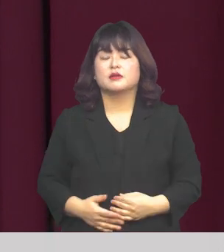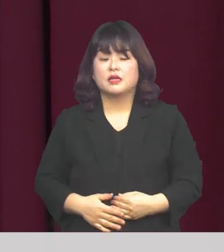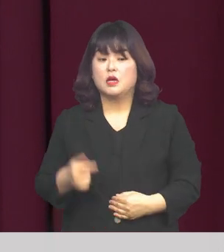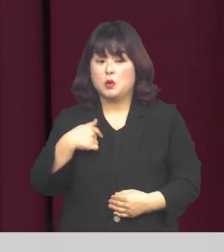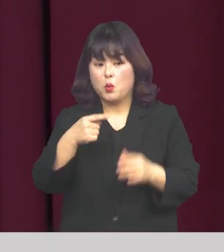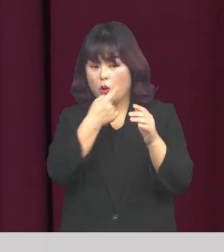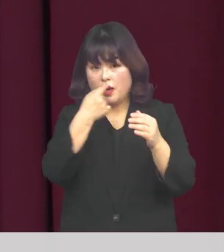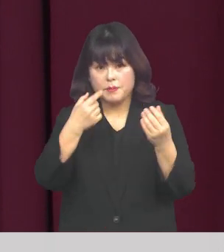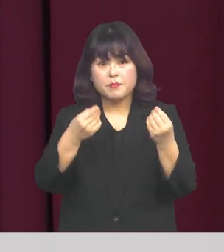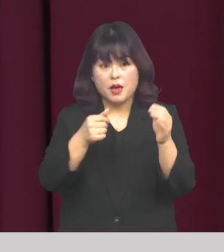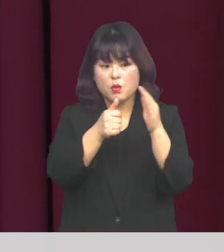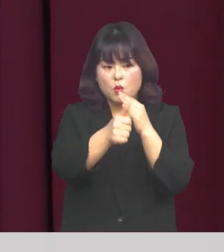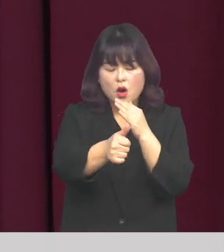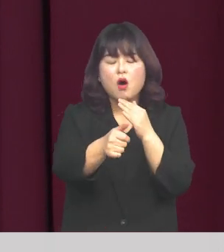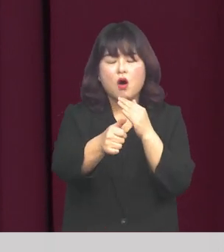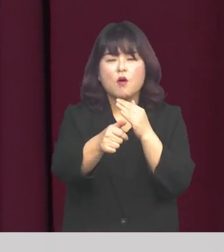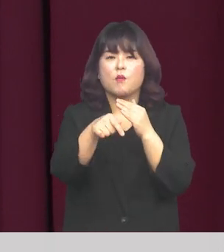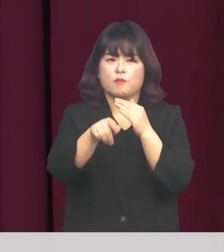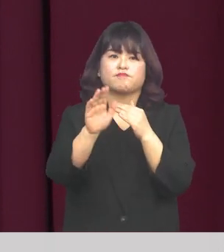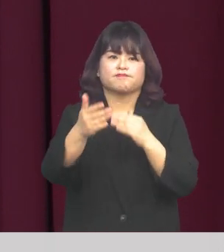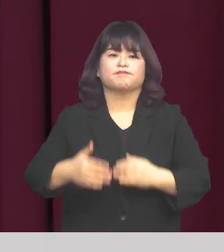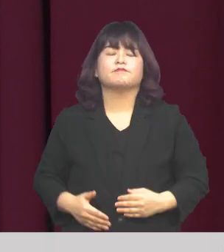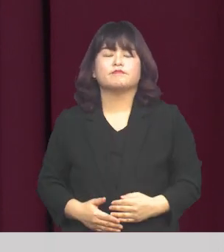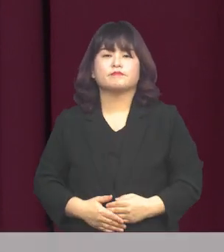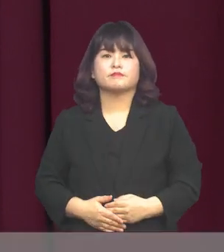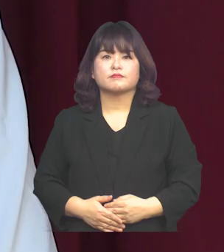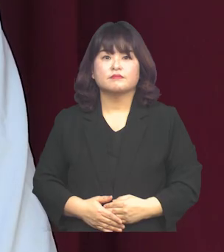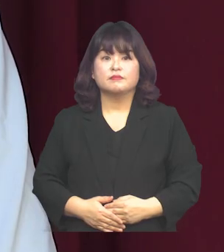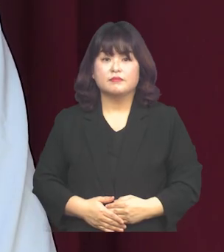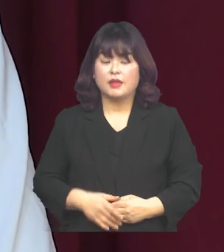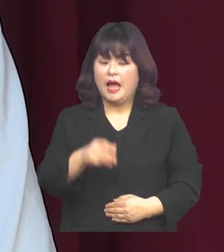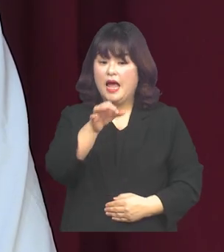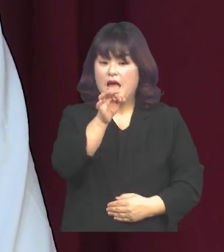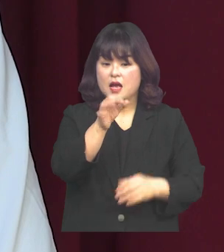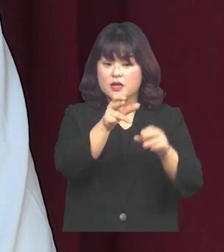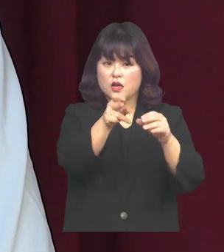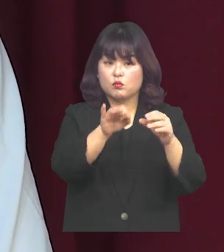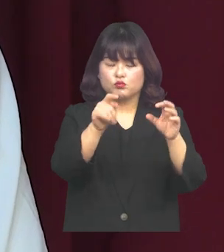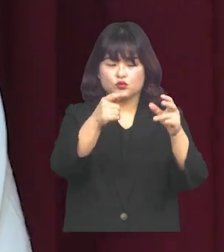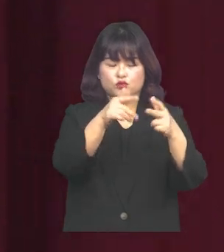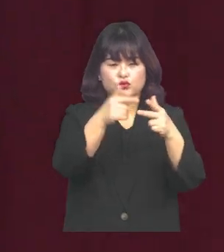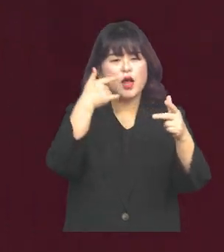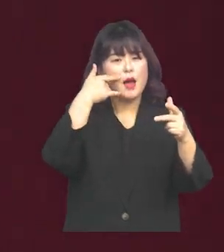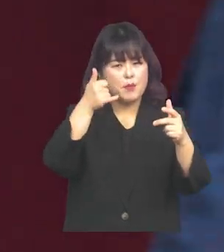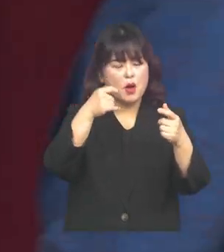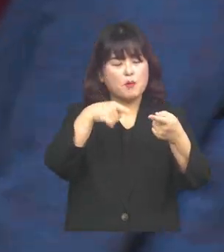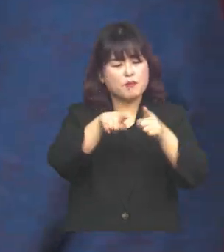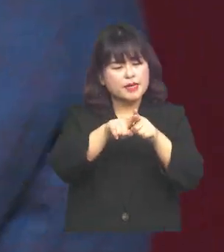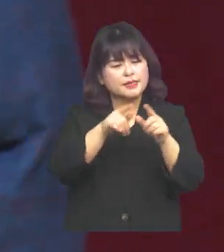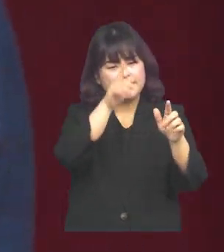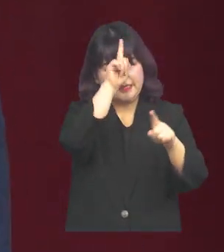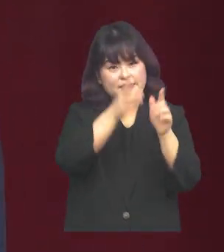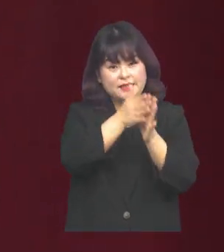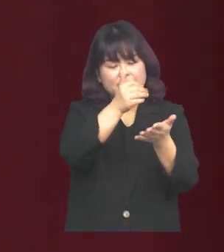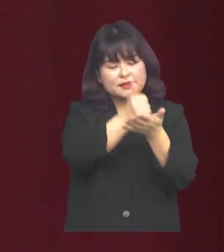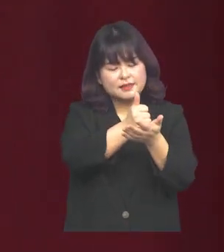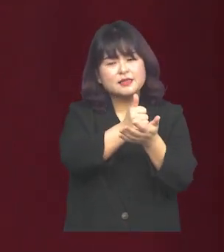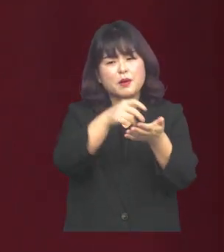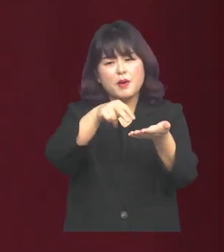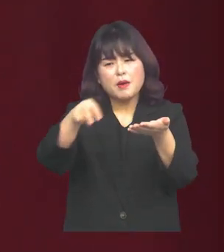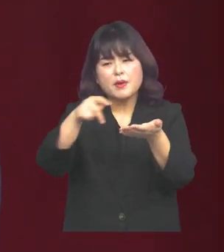했습니다. 오늘 확인차 이렇게 방문을 하게 됐는데 영문중 학부모들은 학교를 찾은 이